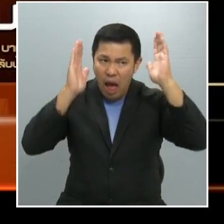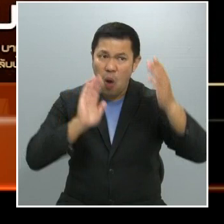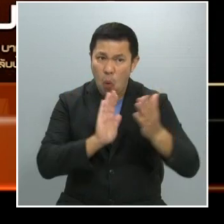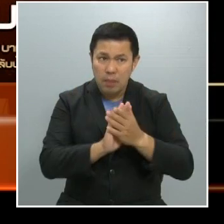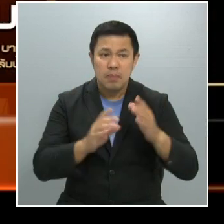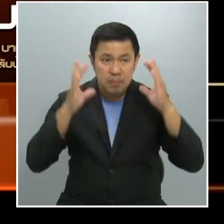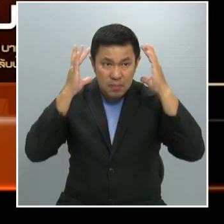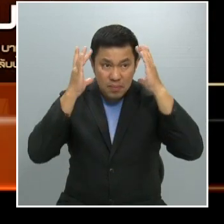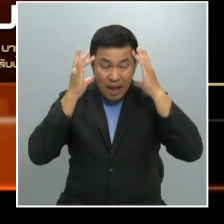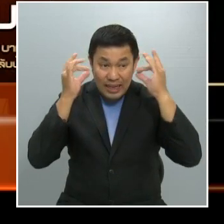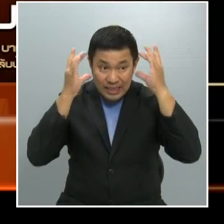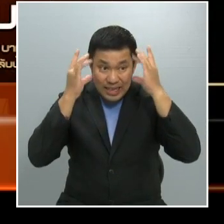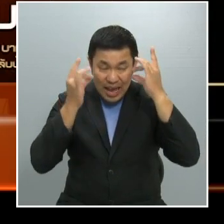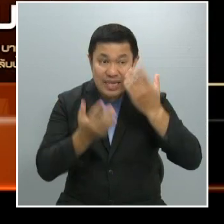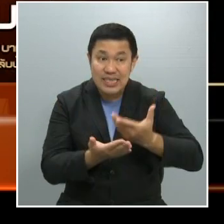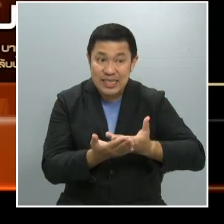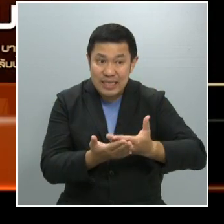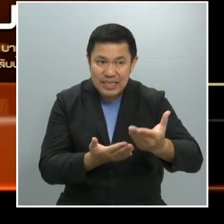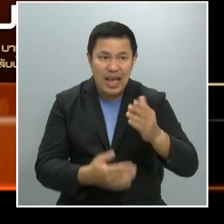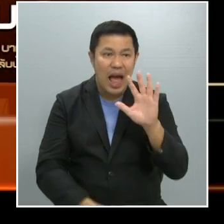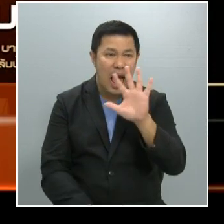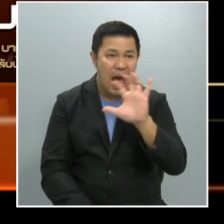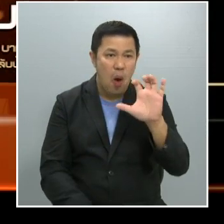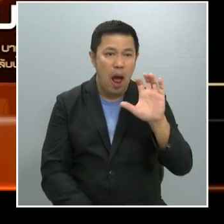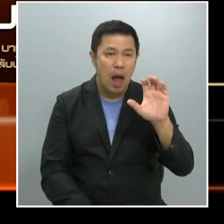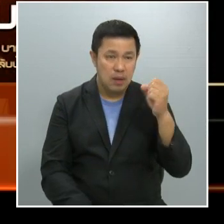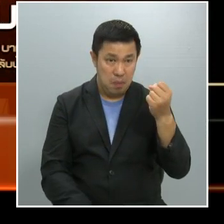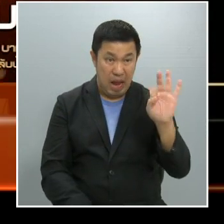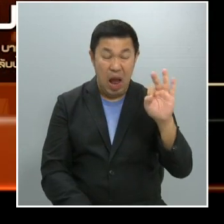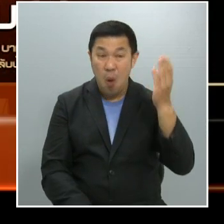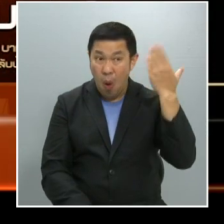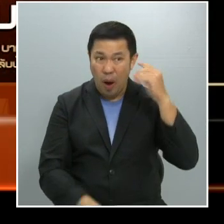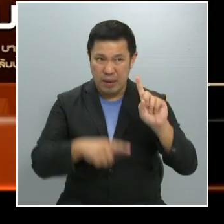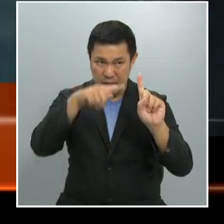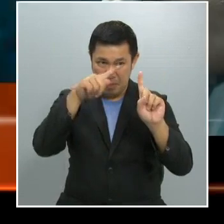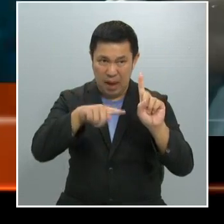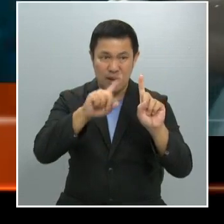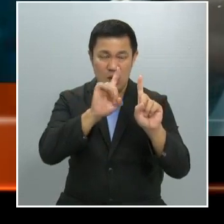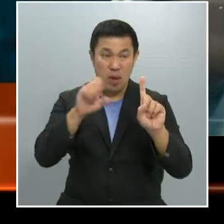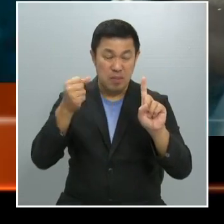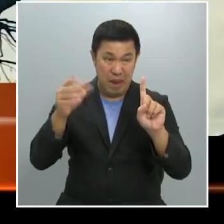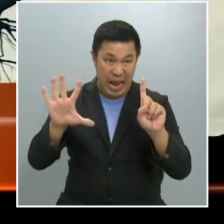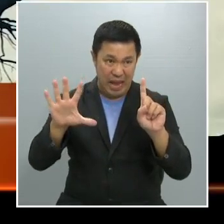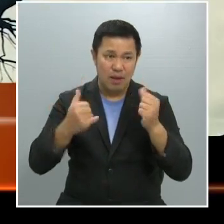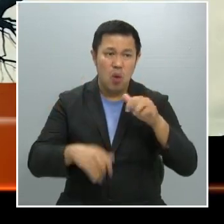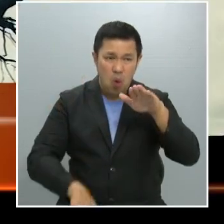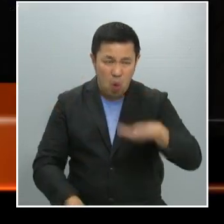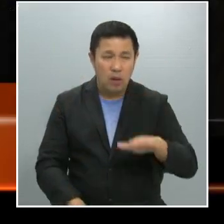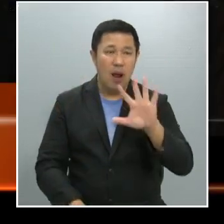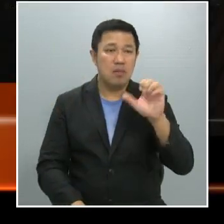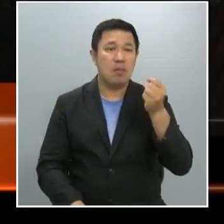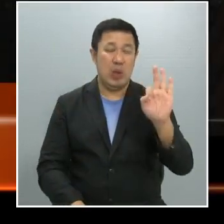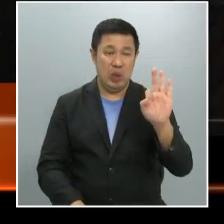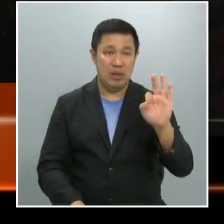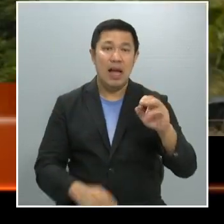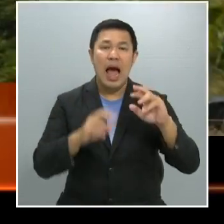Hut Hungry Set ราคาพิเศษ519บาทจากปกติ 1,115 บาทค่ะก็ไปได้ที่ร้านพิซซ่